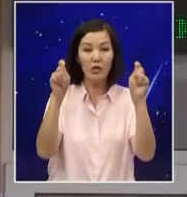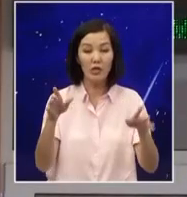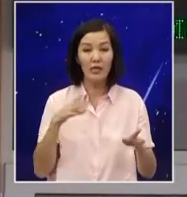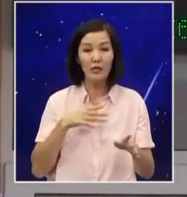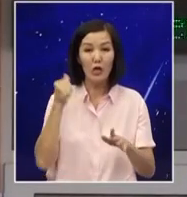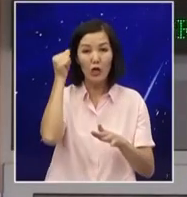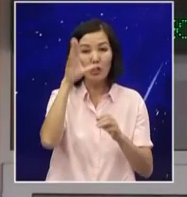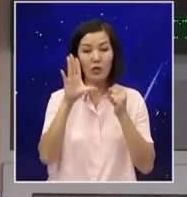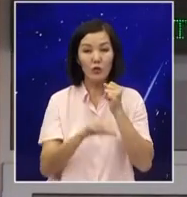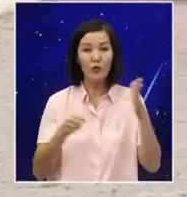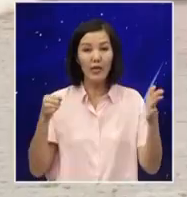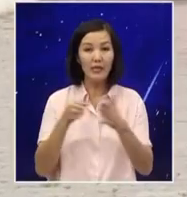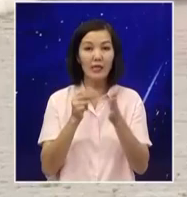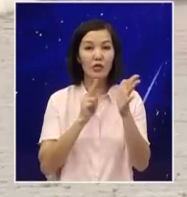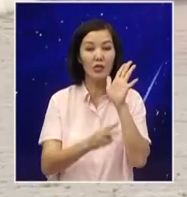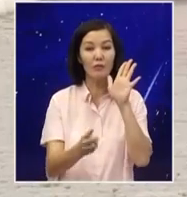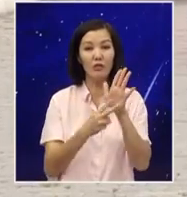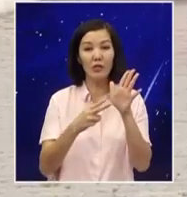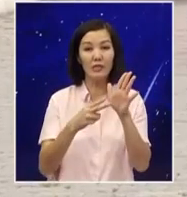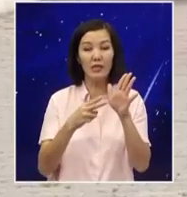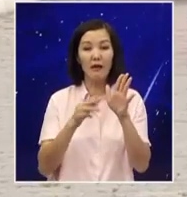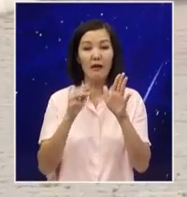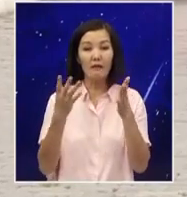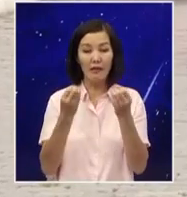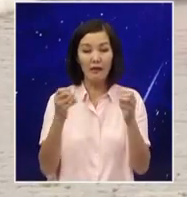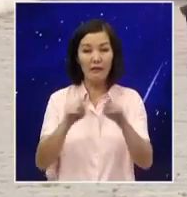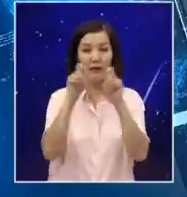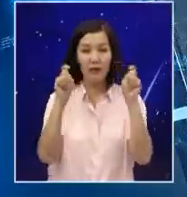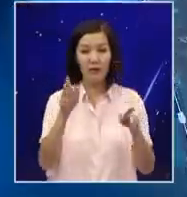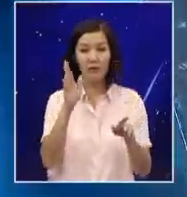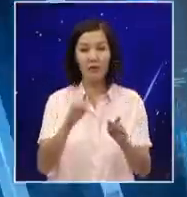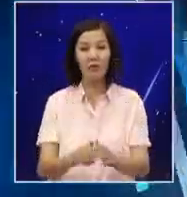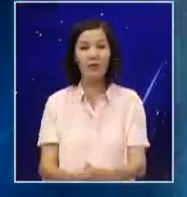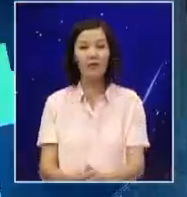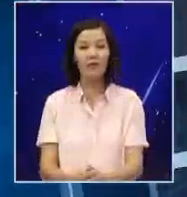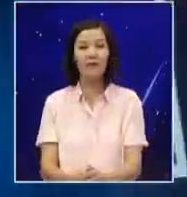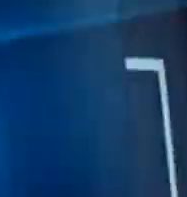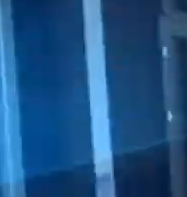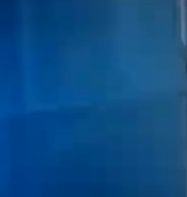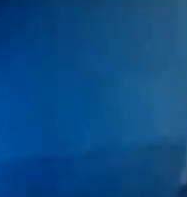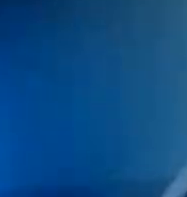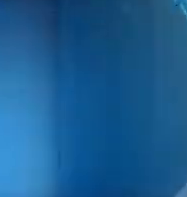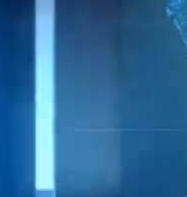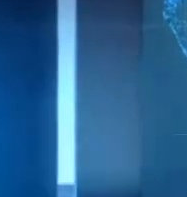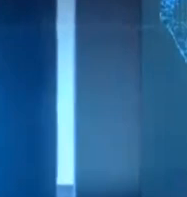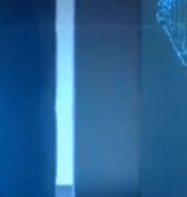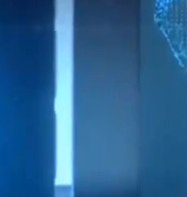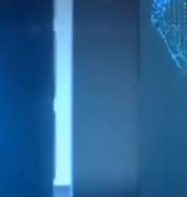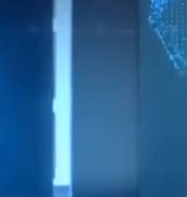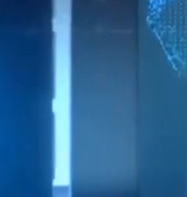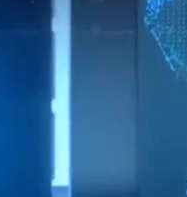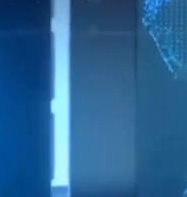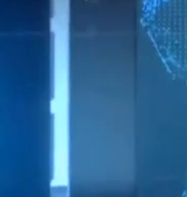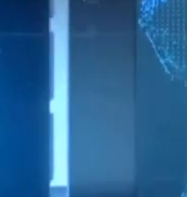Жыл соңына дейін тағы 77-сі оқушылар игілігіне үлестірілмек. Амрат Мухаммеджан, Абзал Нүсіп,